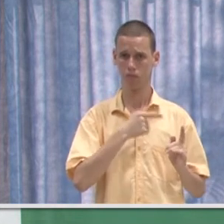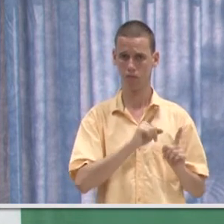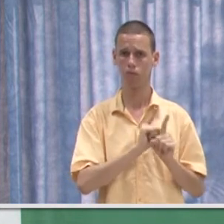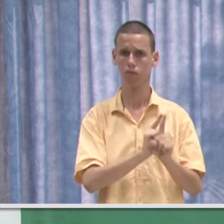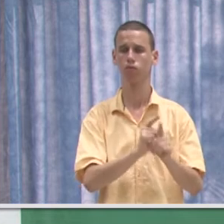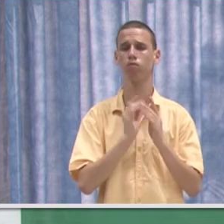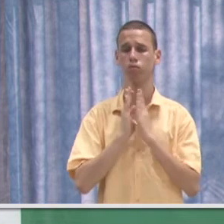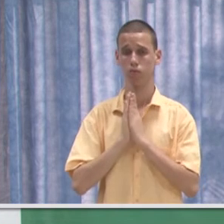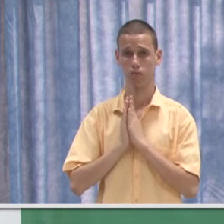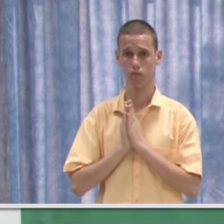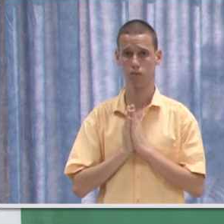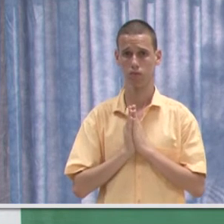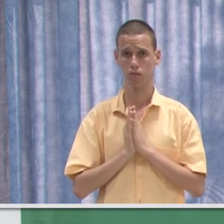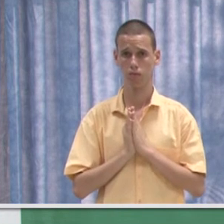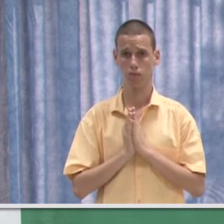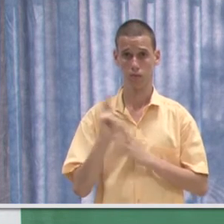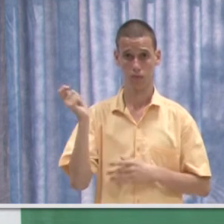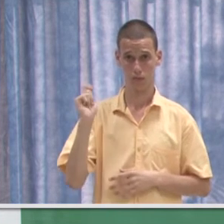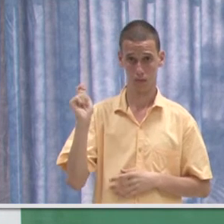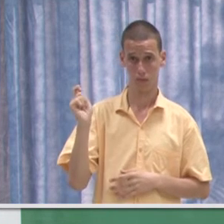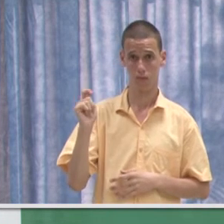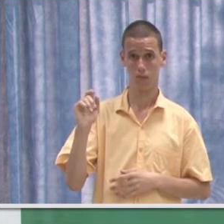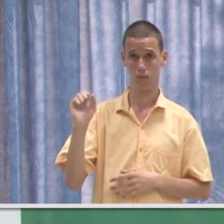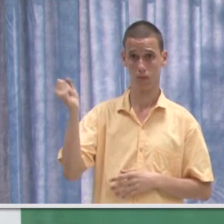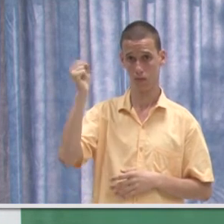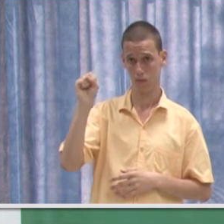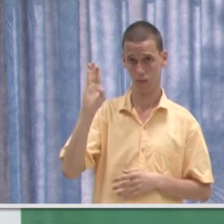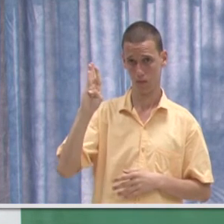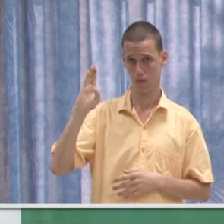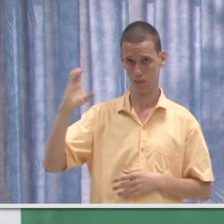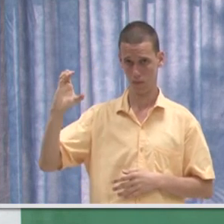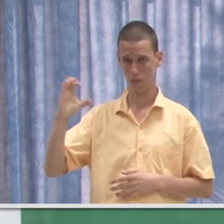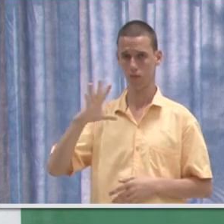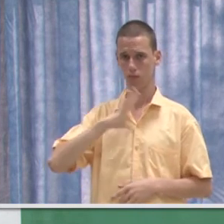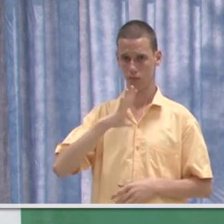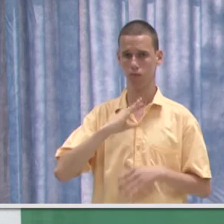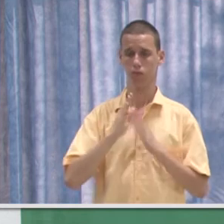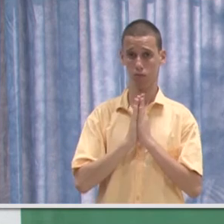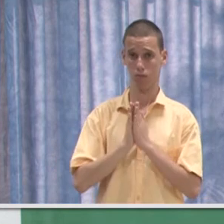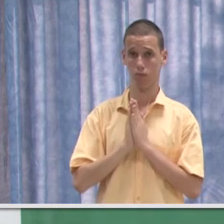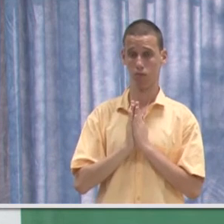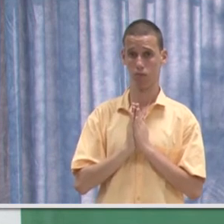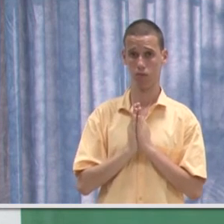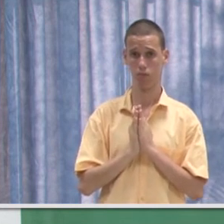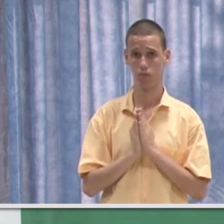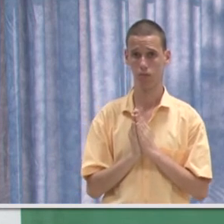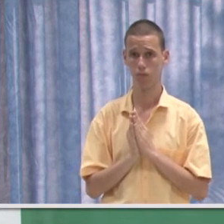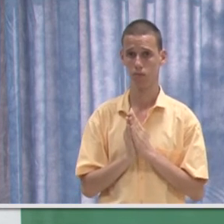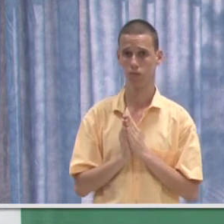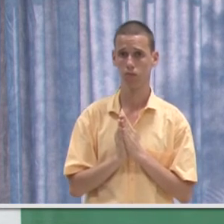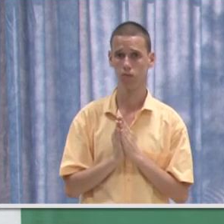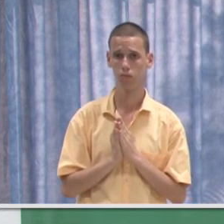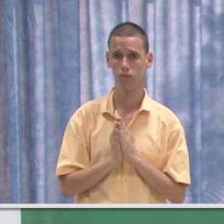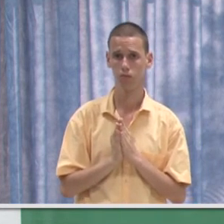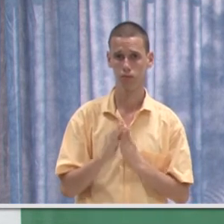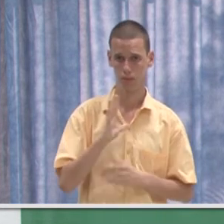ou bien SBC Broadcast, ou bien un live stream qui est fait. Et nous croyons que le channel qui a même pour un live